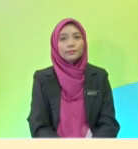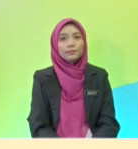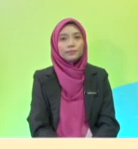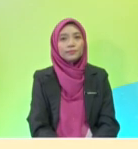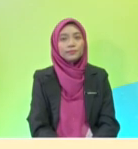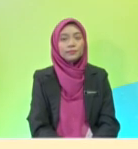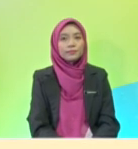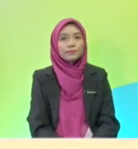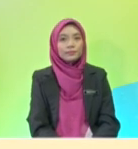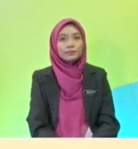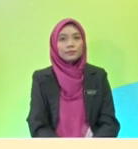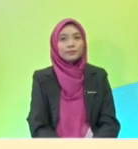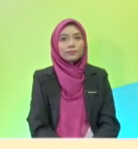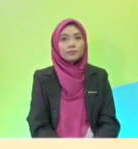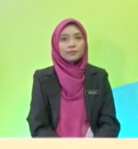Oke